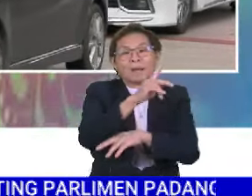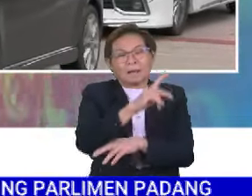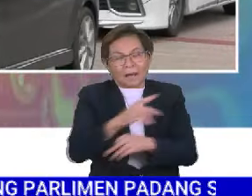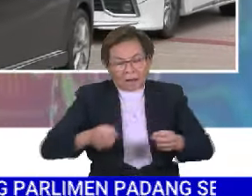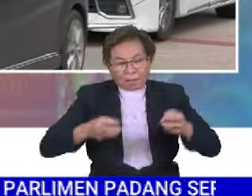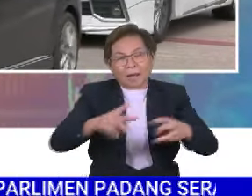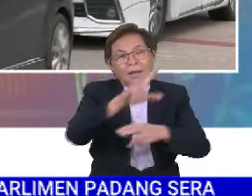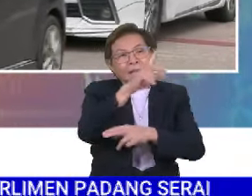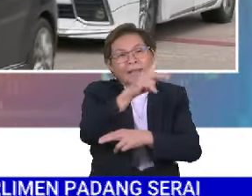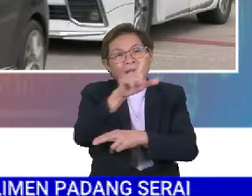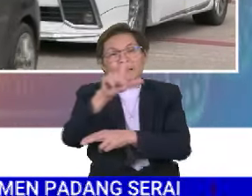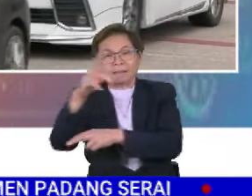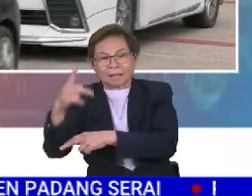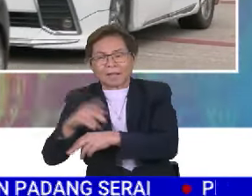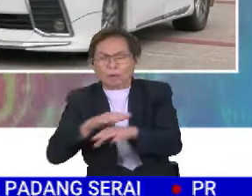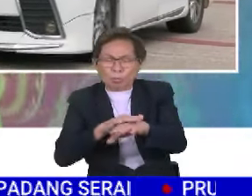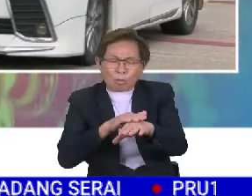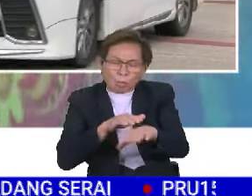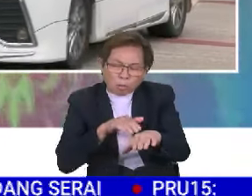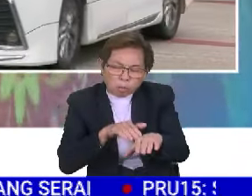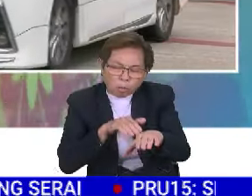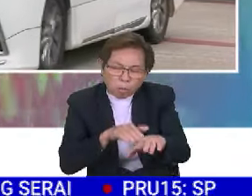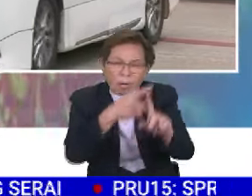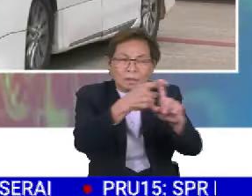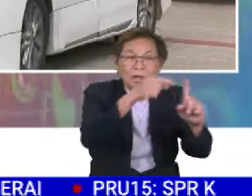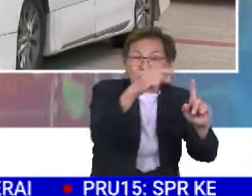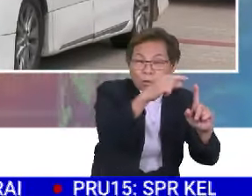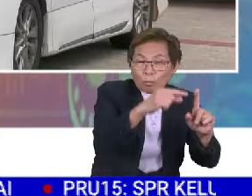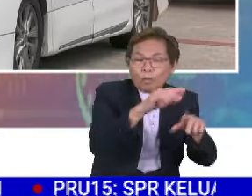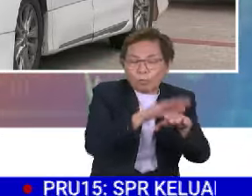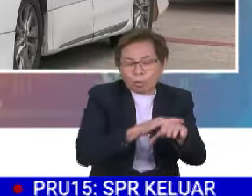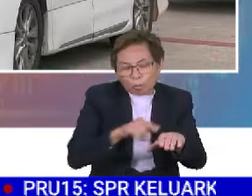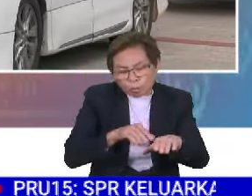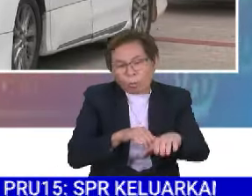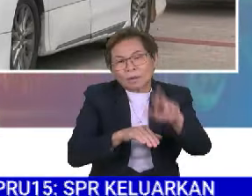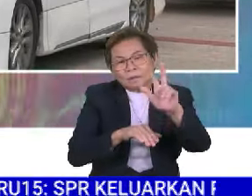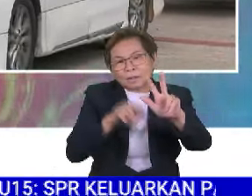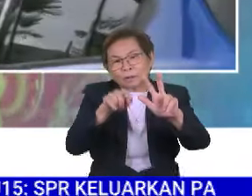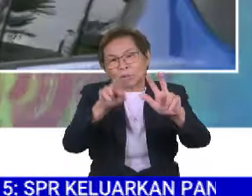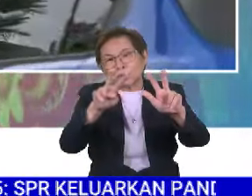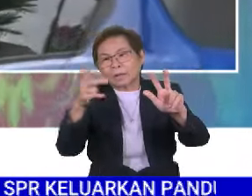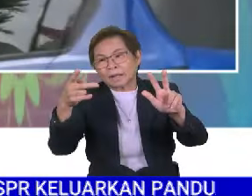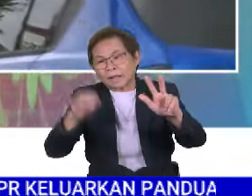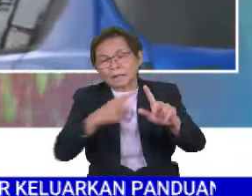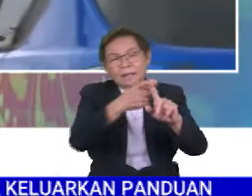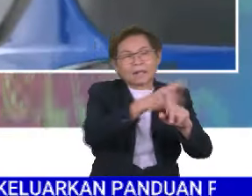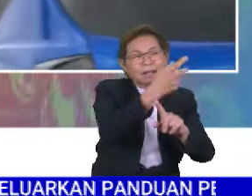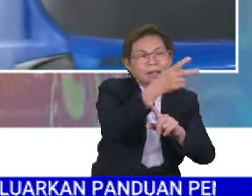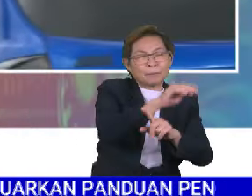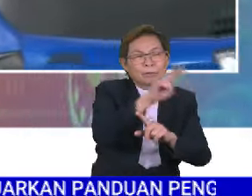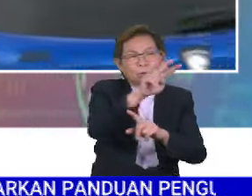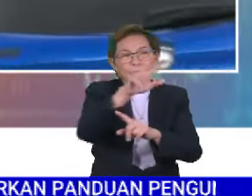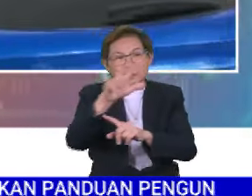Trafik perlahan ke arah timur, iaitu dari Gombak perlahan 3.2 kilometer dari kilometer